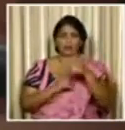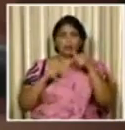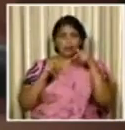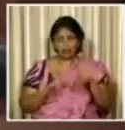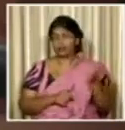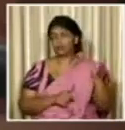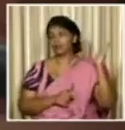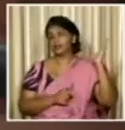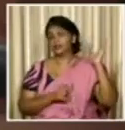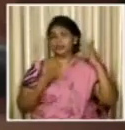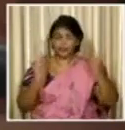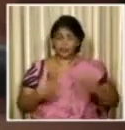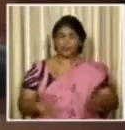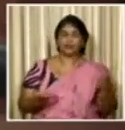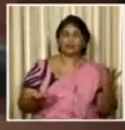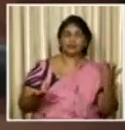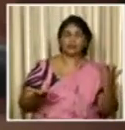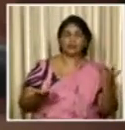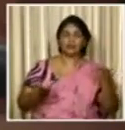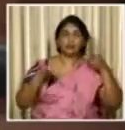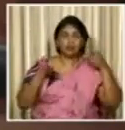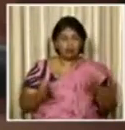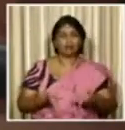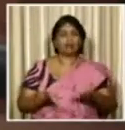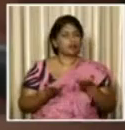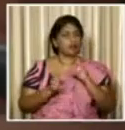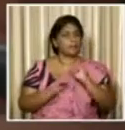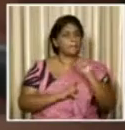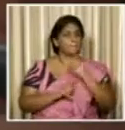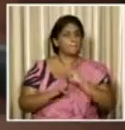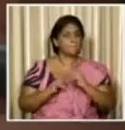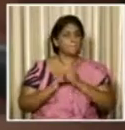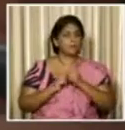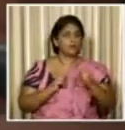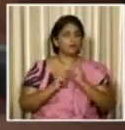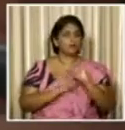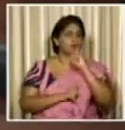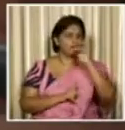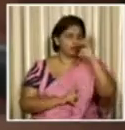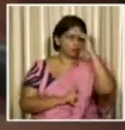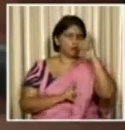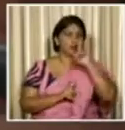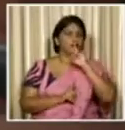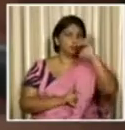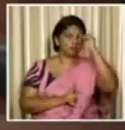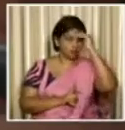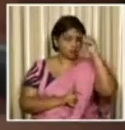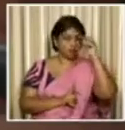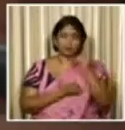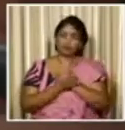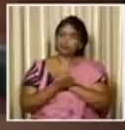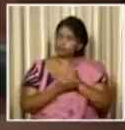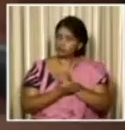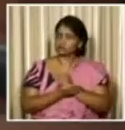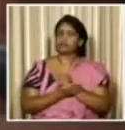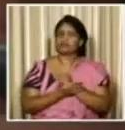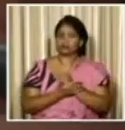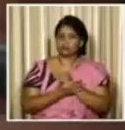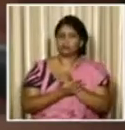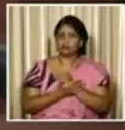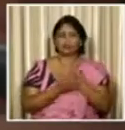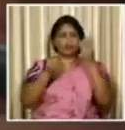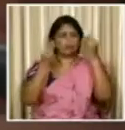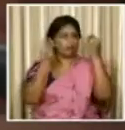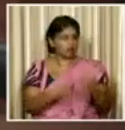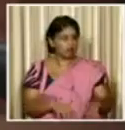ගත්තා අදවත් ඉවර වෙයිද මෙතනට මේ පාර්ලිමේන්තුව කතානායකවරයා ගෙනාවා එනිසා කතානායකවරයා මුළුමනින්ම